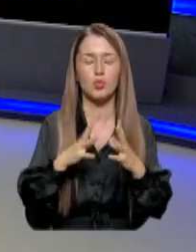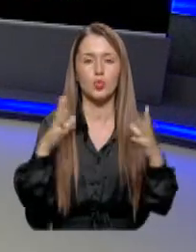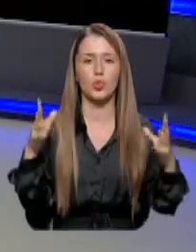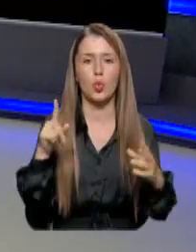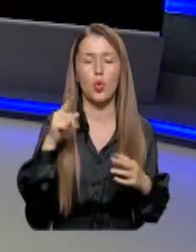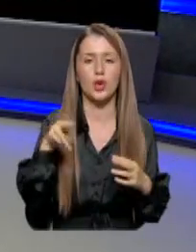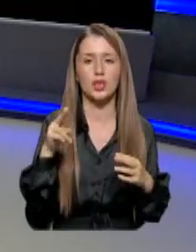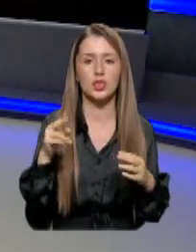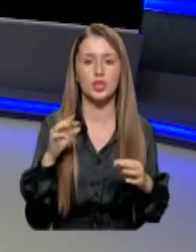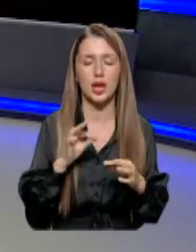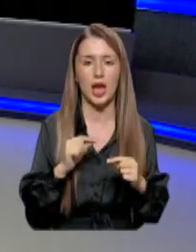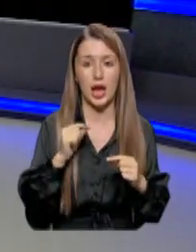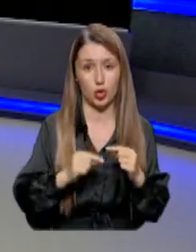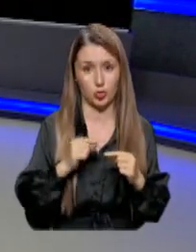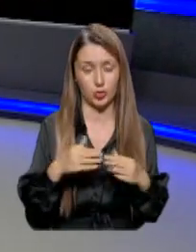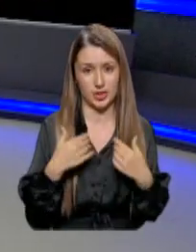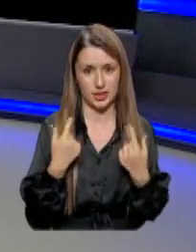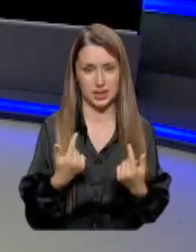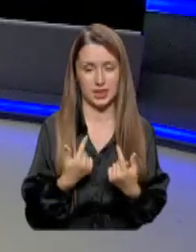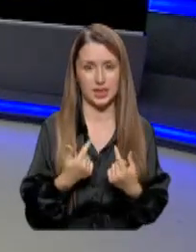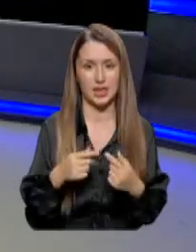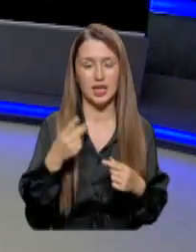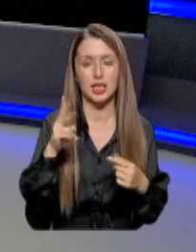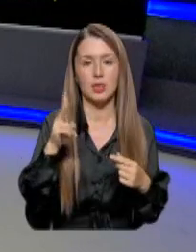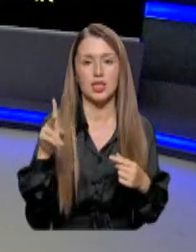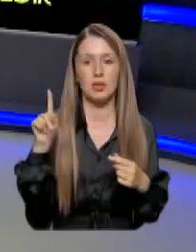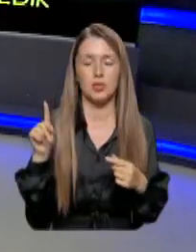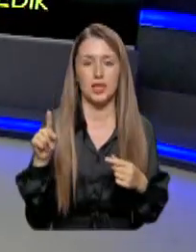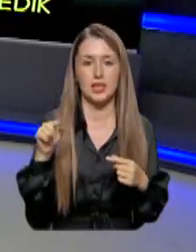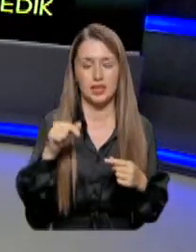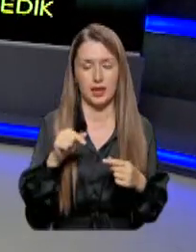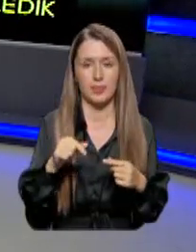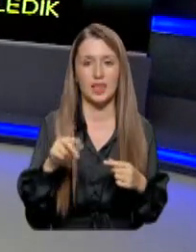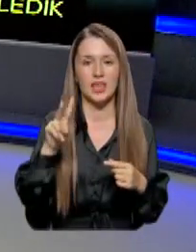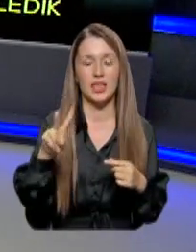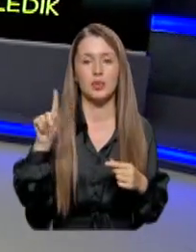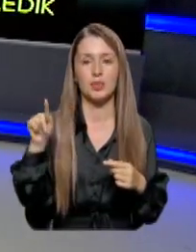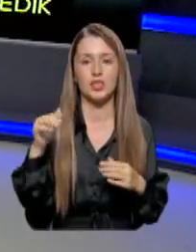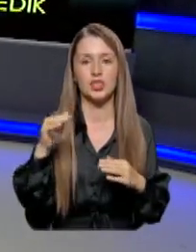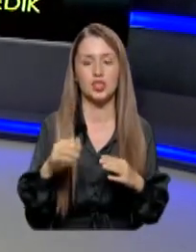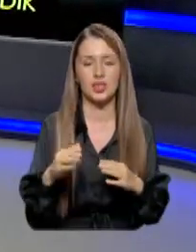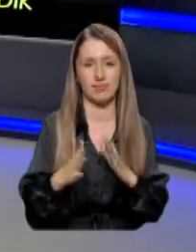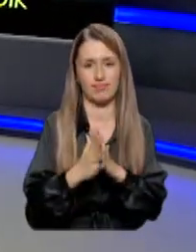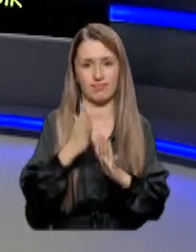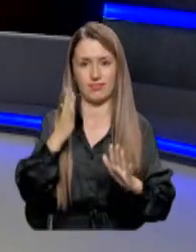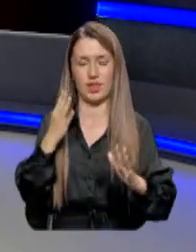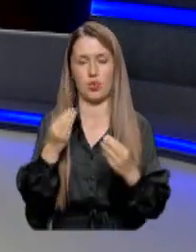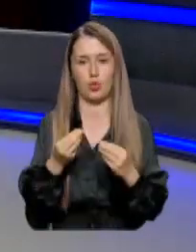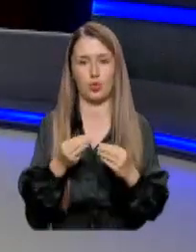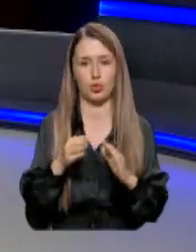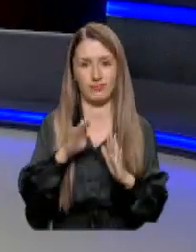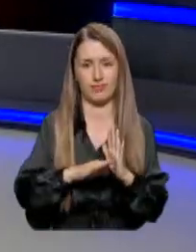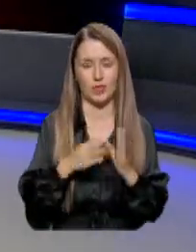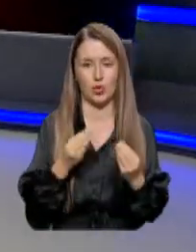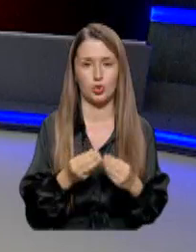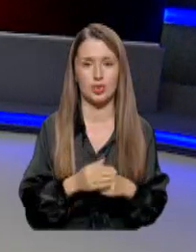17. ekonomisiydik. 2021'de 21. sıraya geriledik. İşte sabır sabır